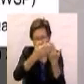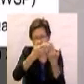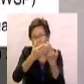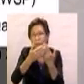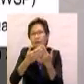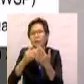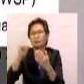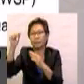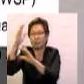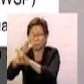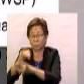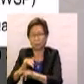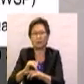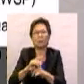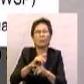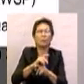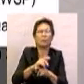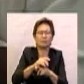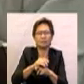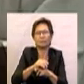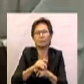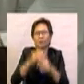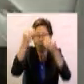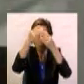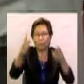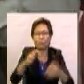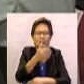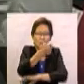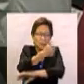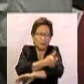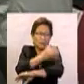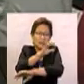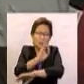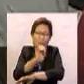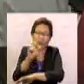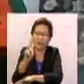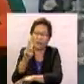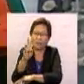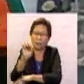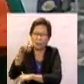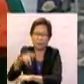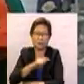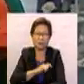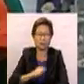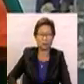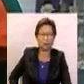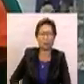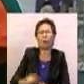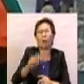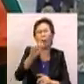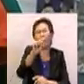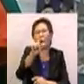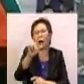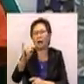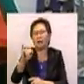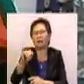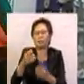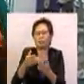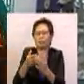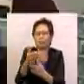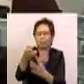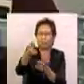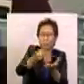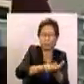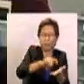Sabah dan Sarawak. Perkara itu diumumkan Ketua Pegawai Eksekutif KWSP, Tunku Ali Zakri alias menerusi satu kenyataan.